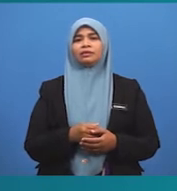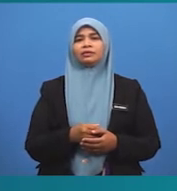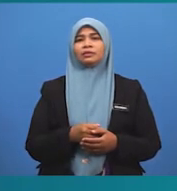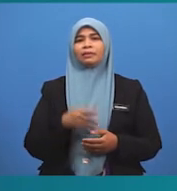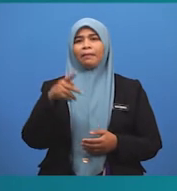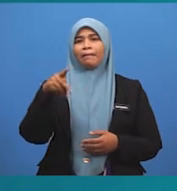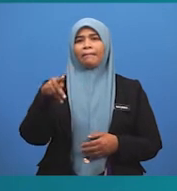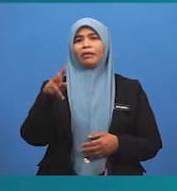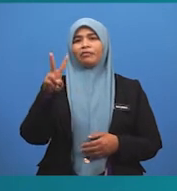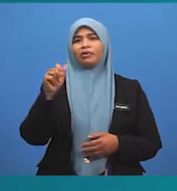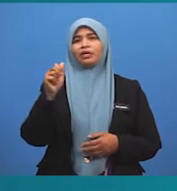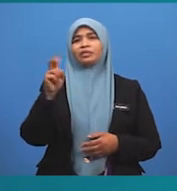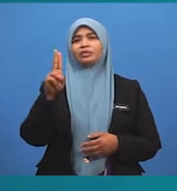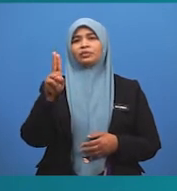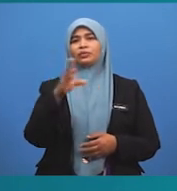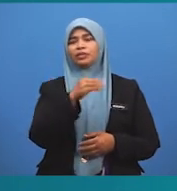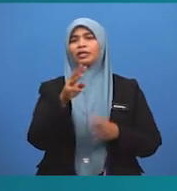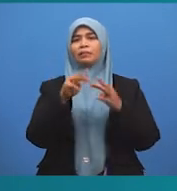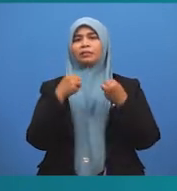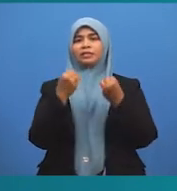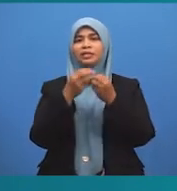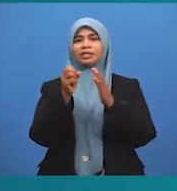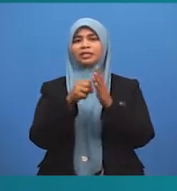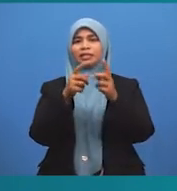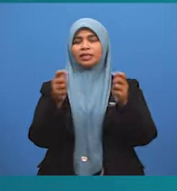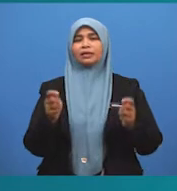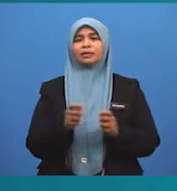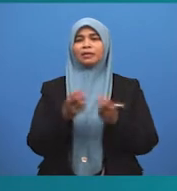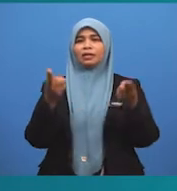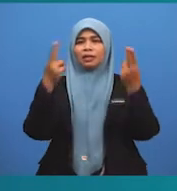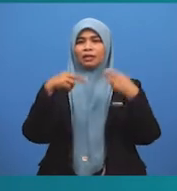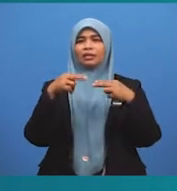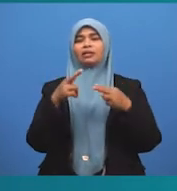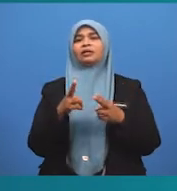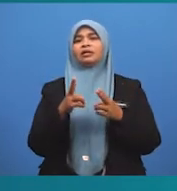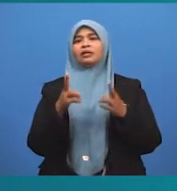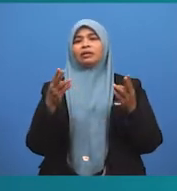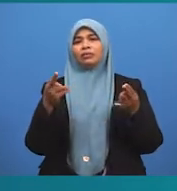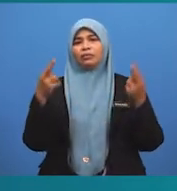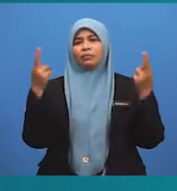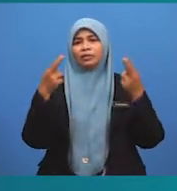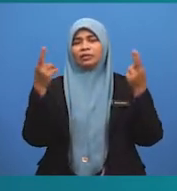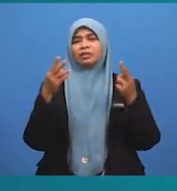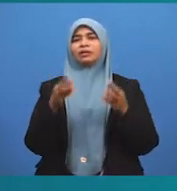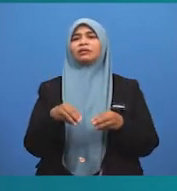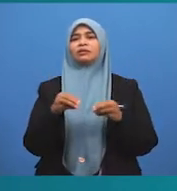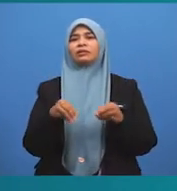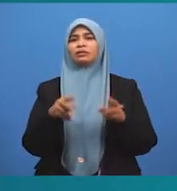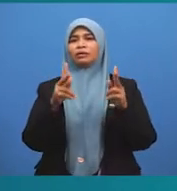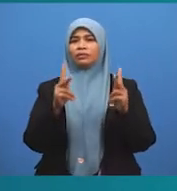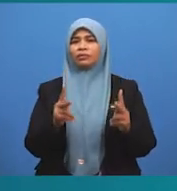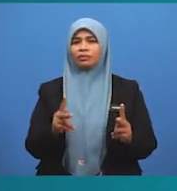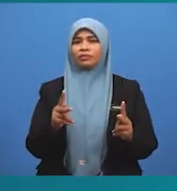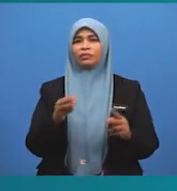Vasudevan dan masyarakat setempat menghadiri upacara pengumumian Datuk